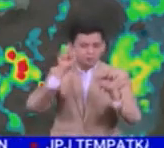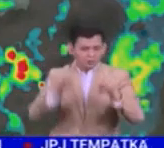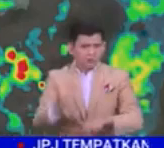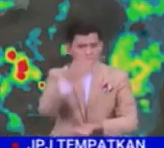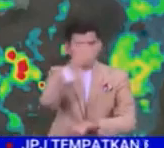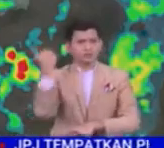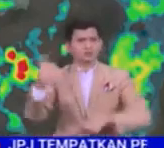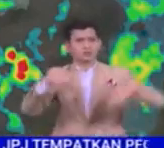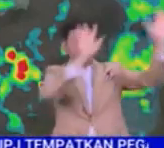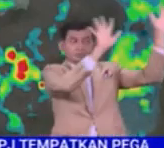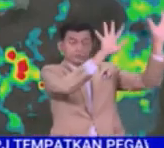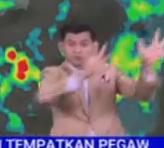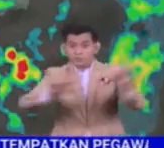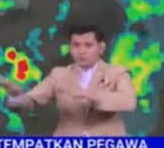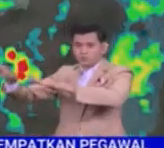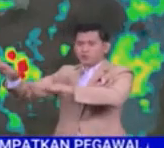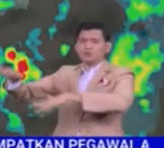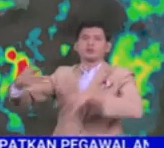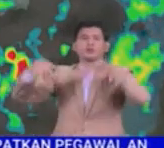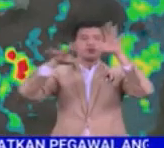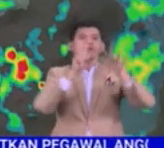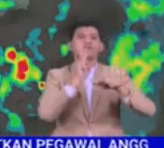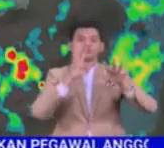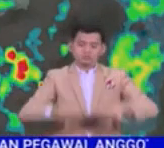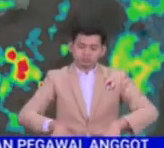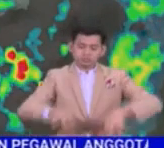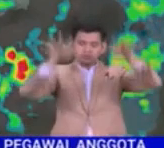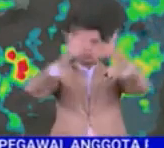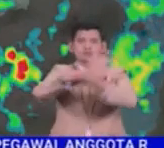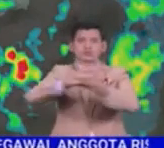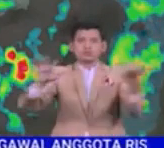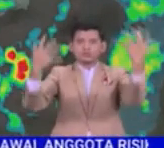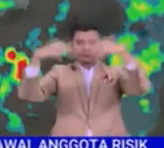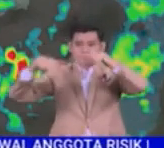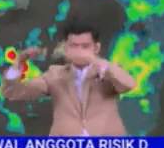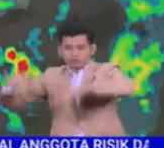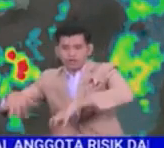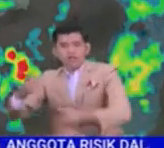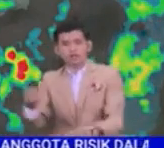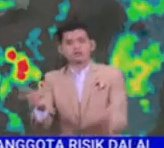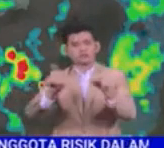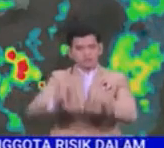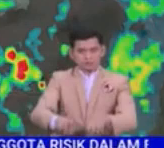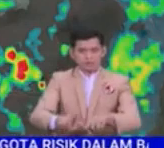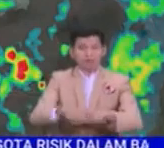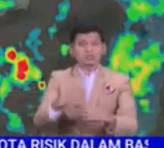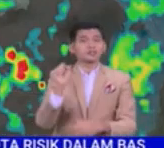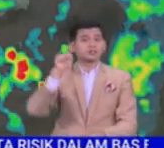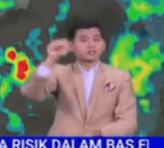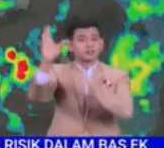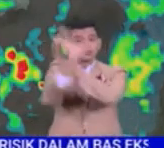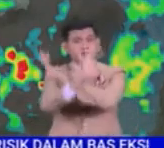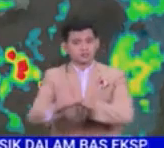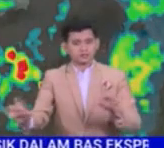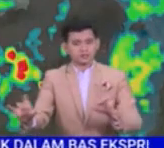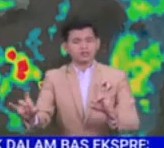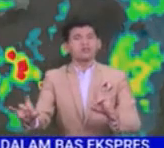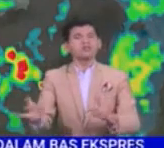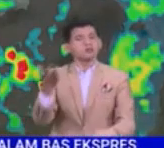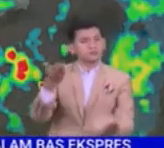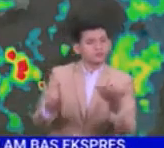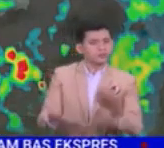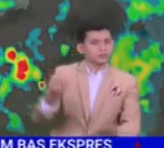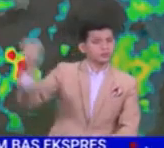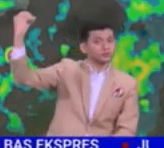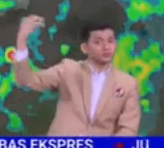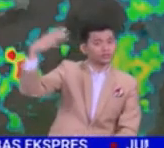menyebabkan angin kencang, banjir kilat dan juga kerosakan pada struktur bangunan yang tidak kukuh. Bagi negeri Sabah dan Sarawak, cuaca dijangka cerah